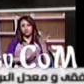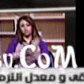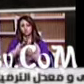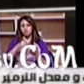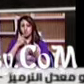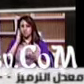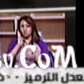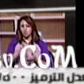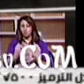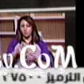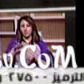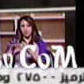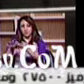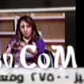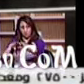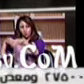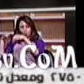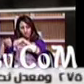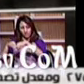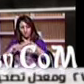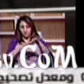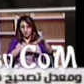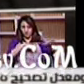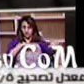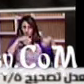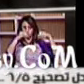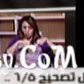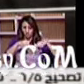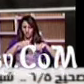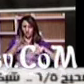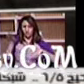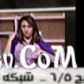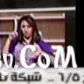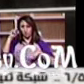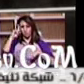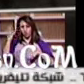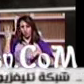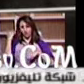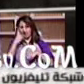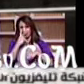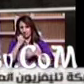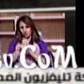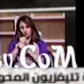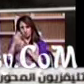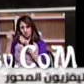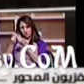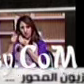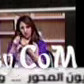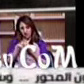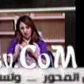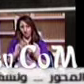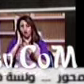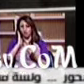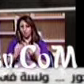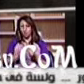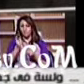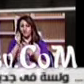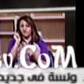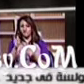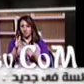بنقول لا احنا يعني البلد فيها حكماء وفيها عقلاء ينبغي ان احنا نقعد مع بعض ونتكلم مع بعض ونحط مع بعض